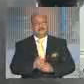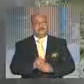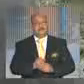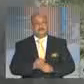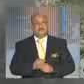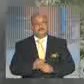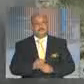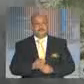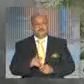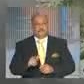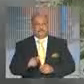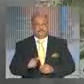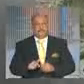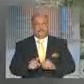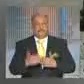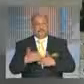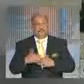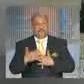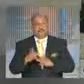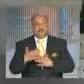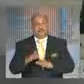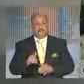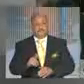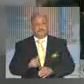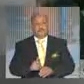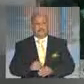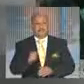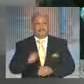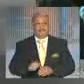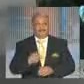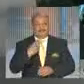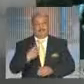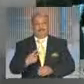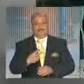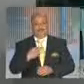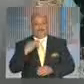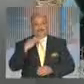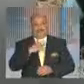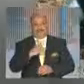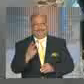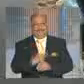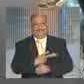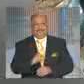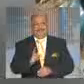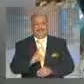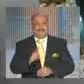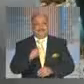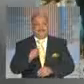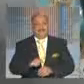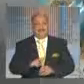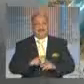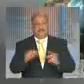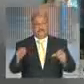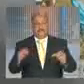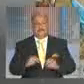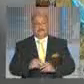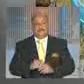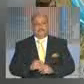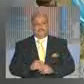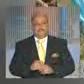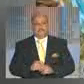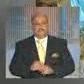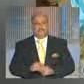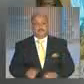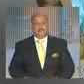والسياح من خلال حملة نظافة يشارك فيها المديرون الجهويون لعديد المؤسسات وعلى رأسهم والي الجهة. من